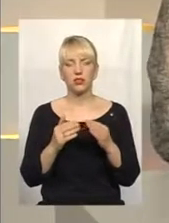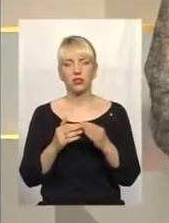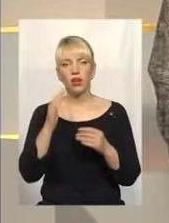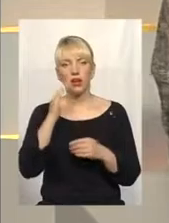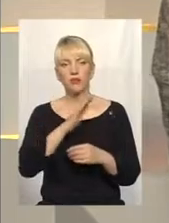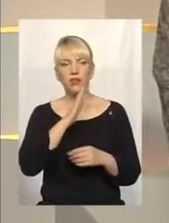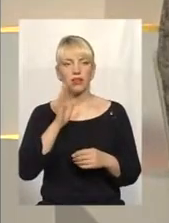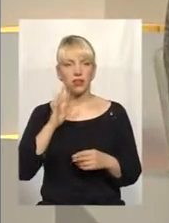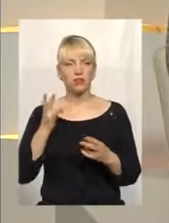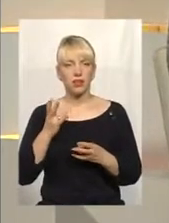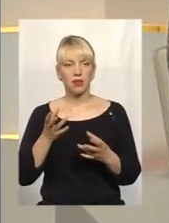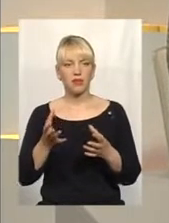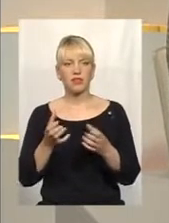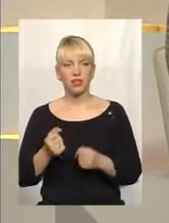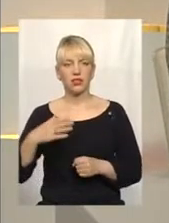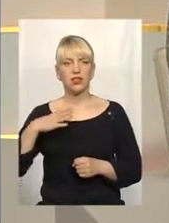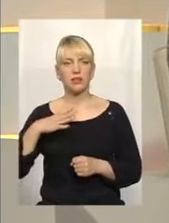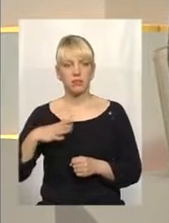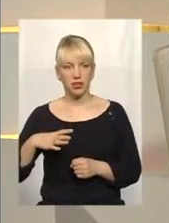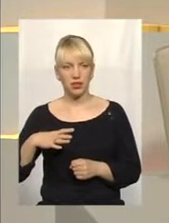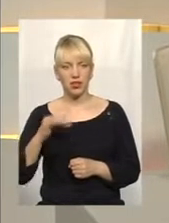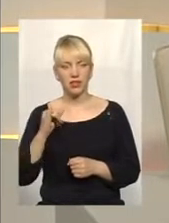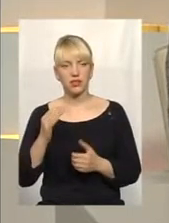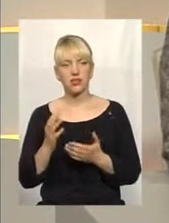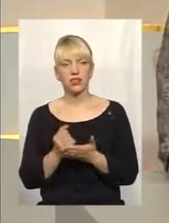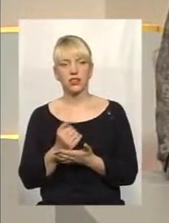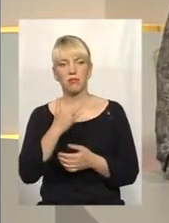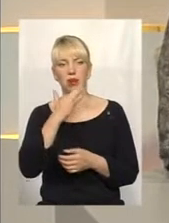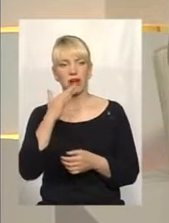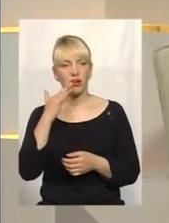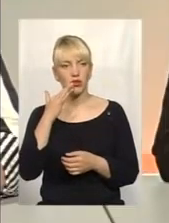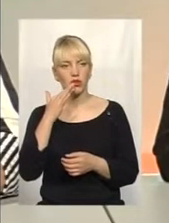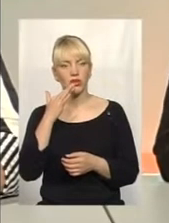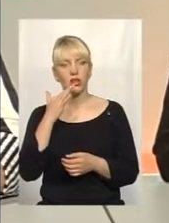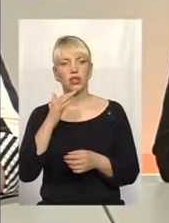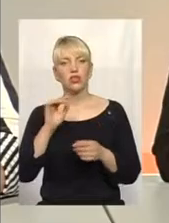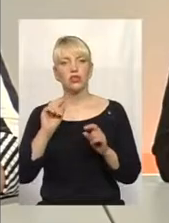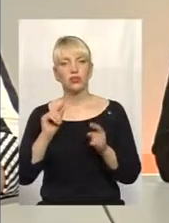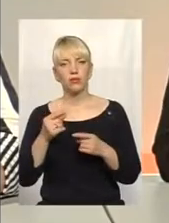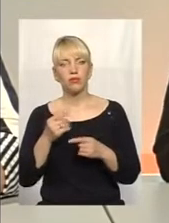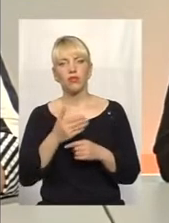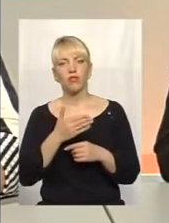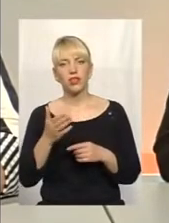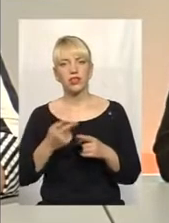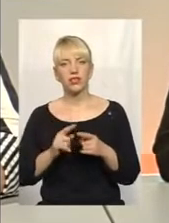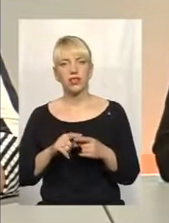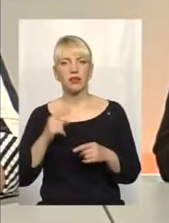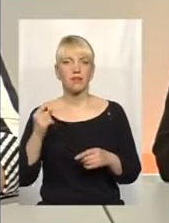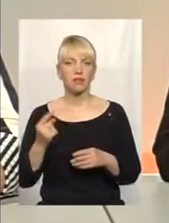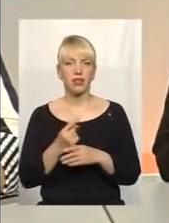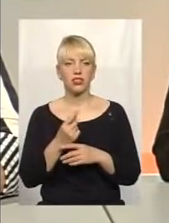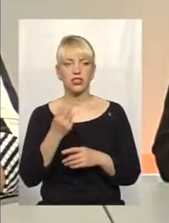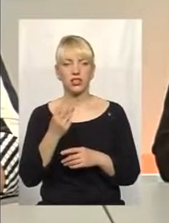Треба набратися терпіння і знайти багато аргументів, чому вони у цих перших три дні